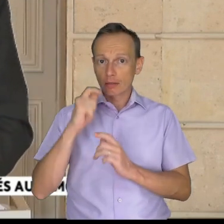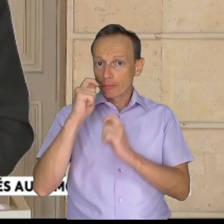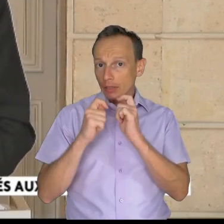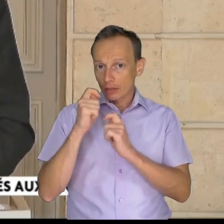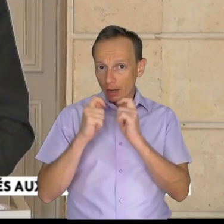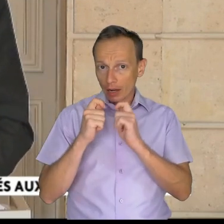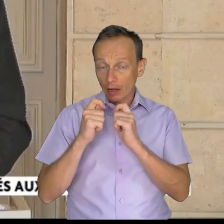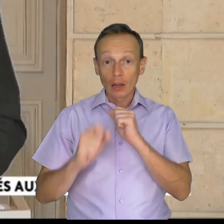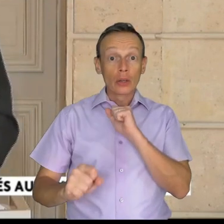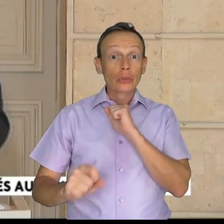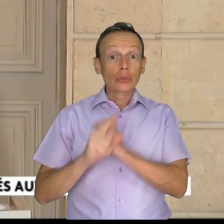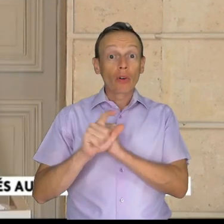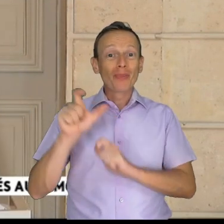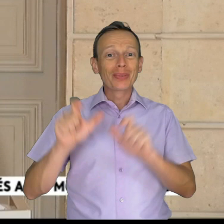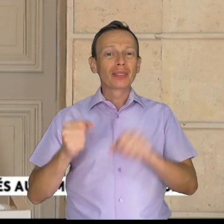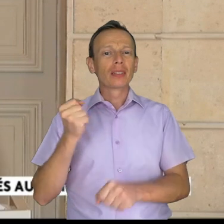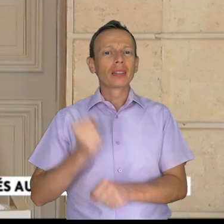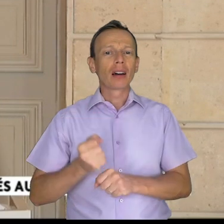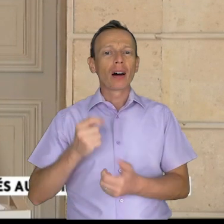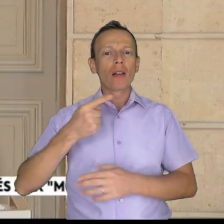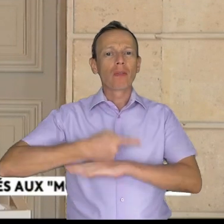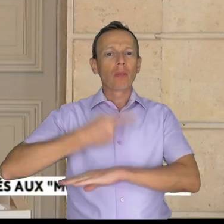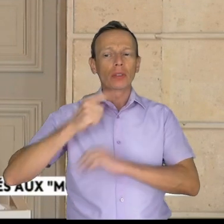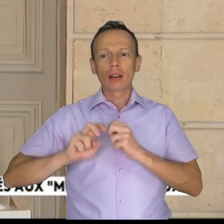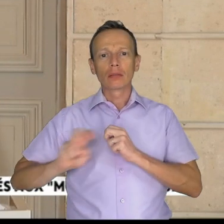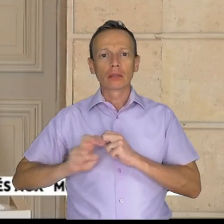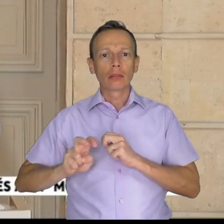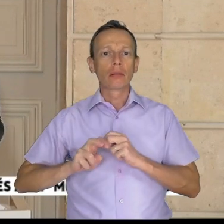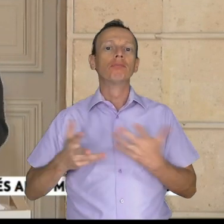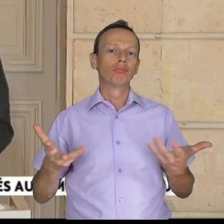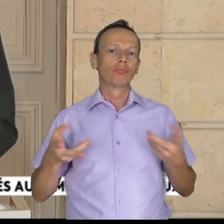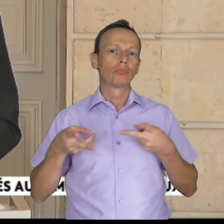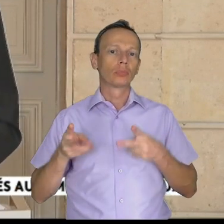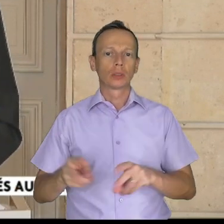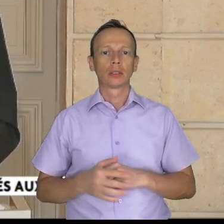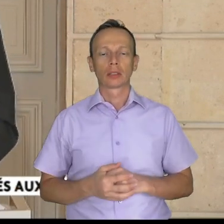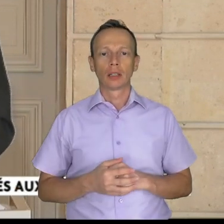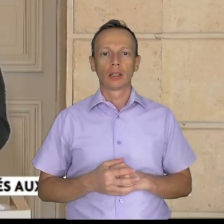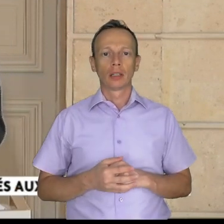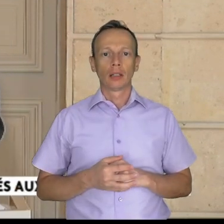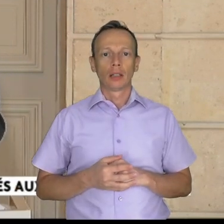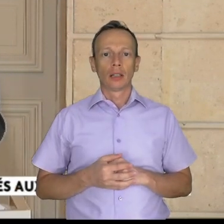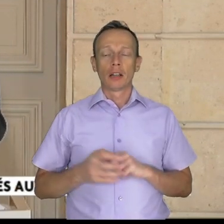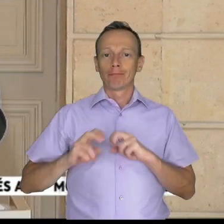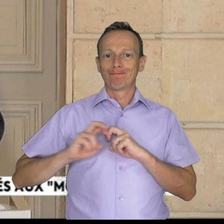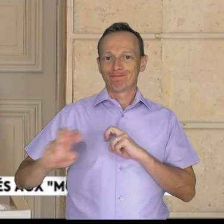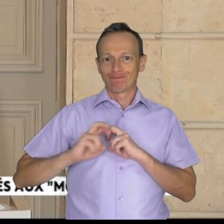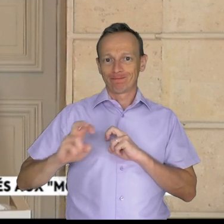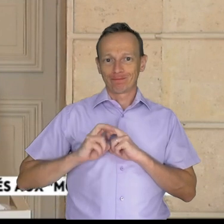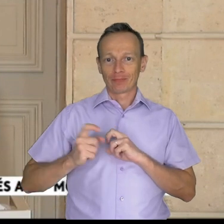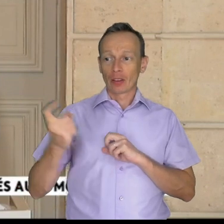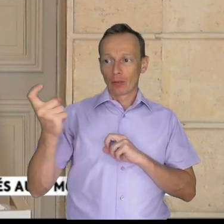test PCR, à l'exception des travailleurs transfrontaliers. Tous les déplacements